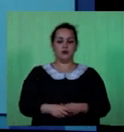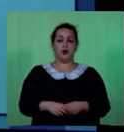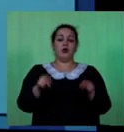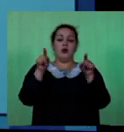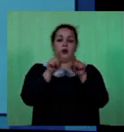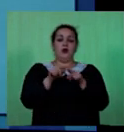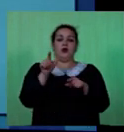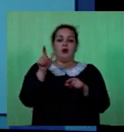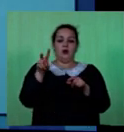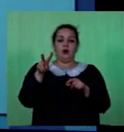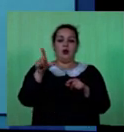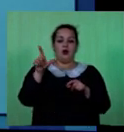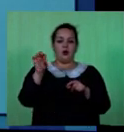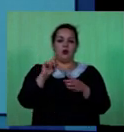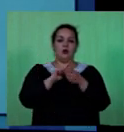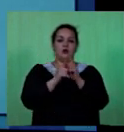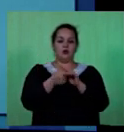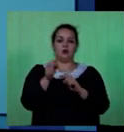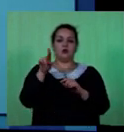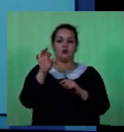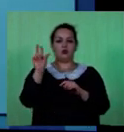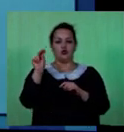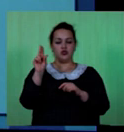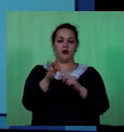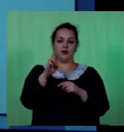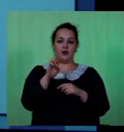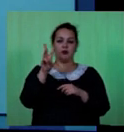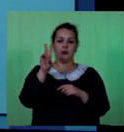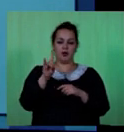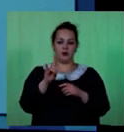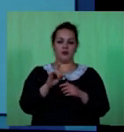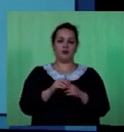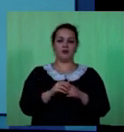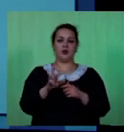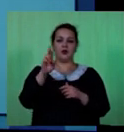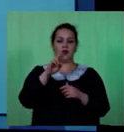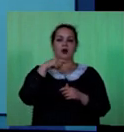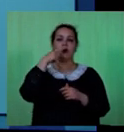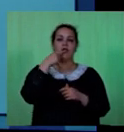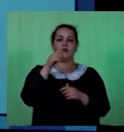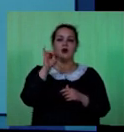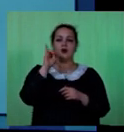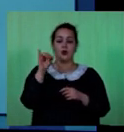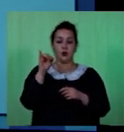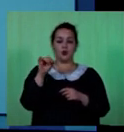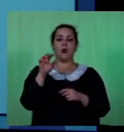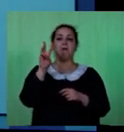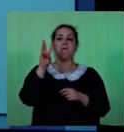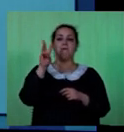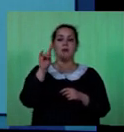Также глаголы изменяются по числам и лицам. Я говорю, мы